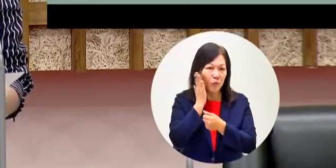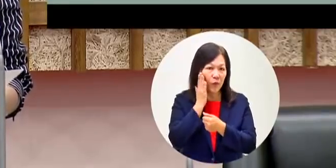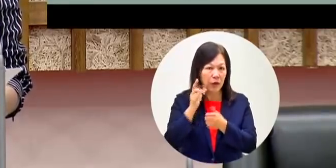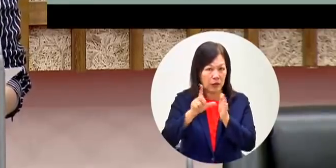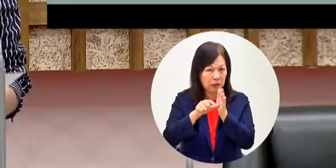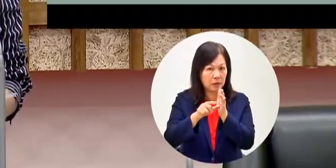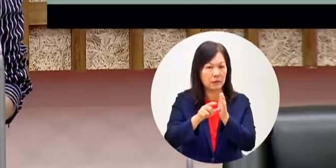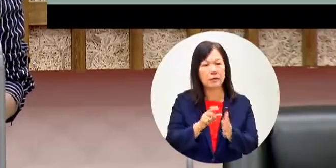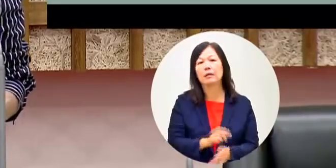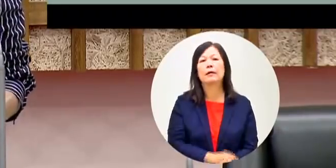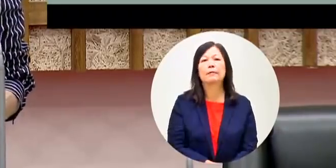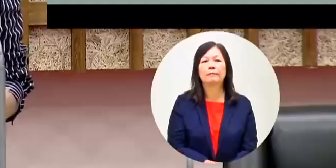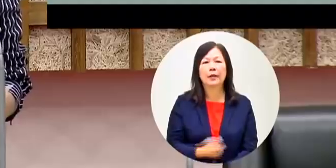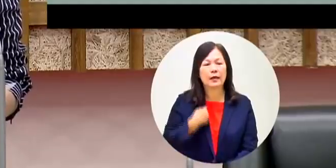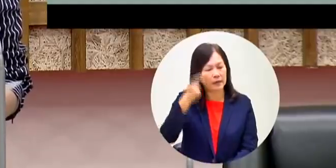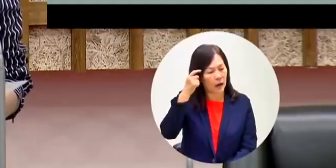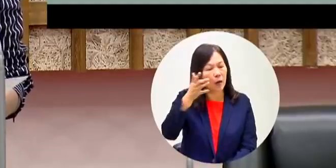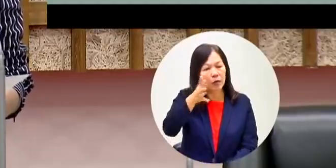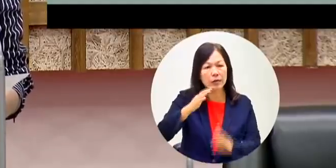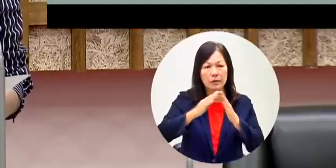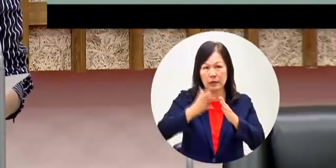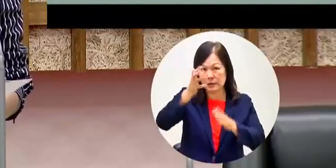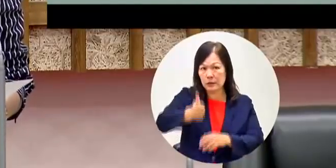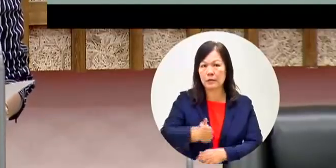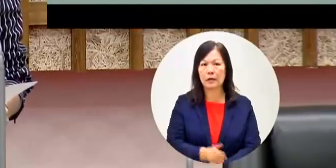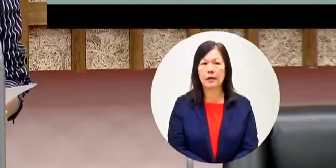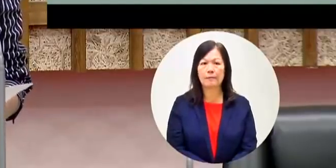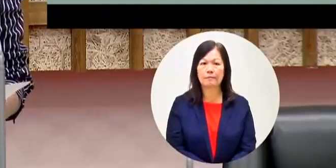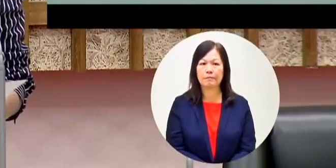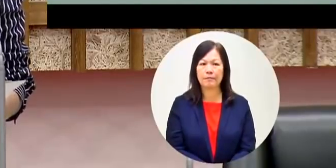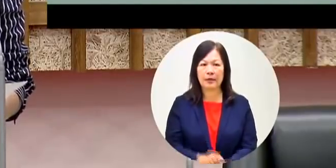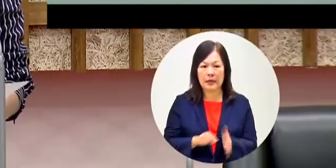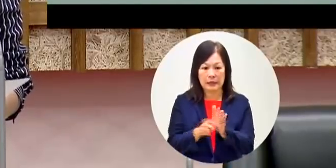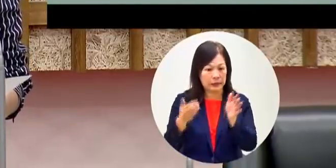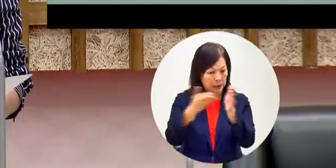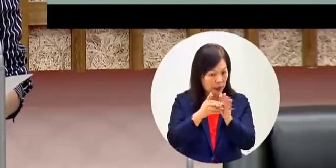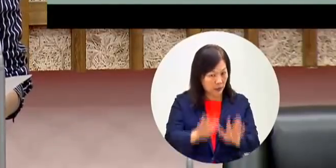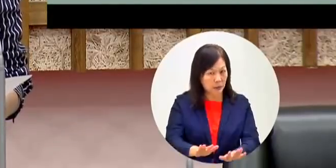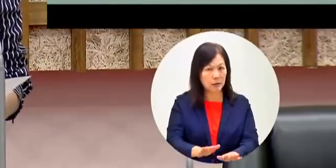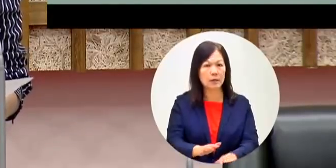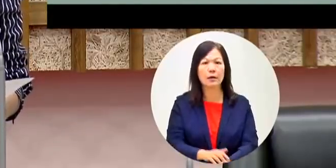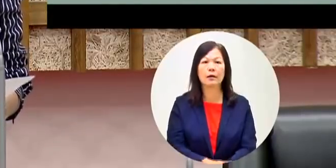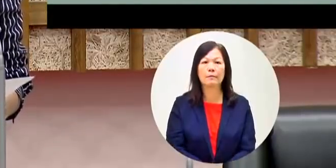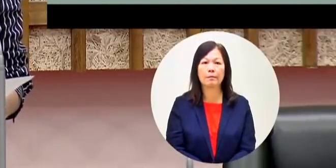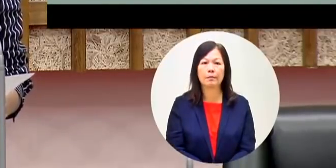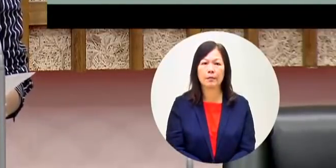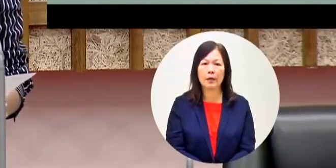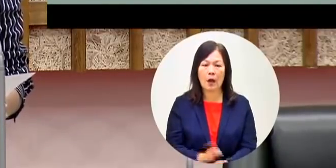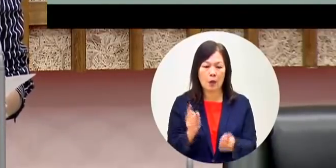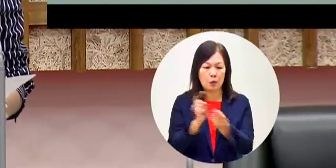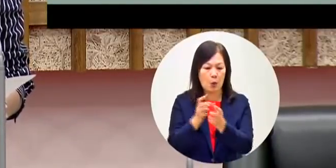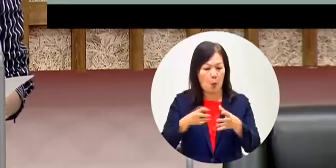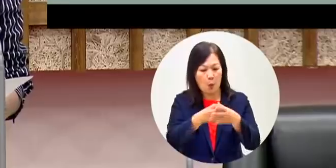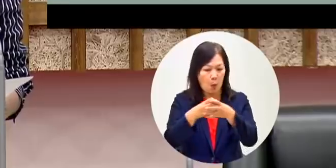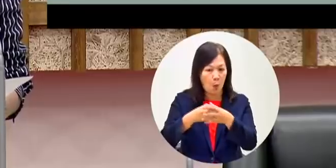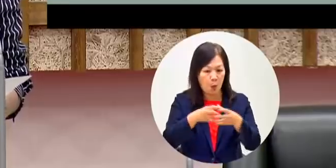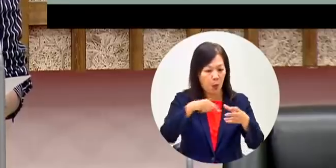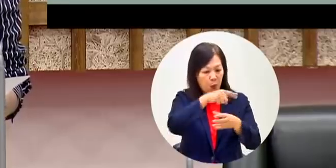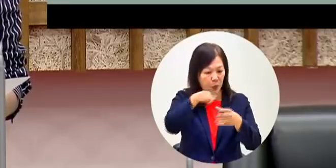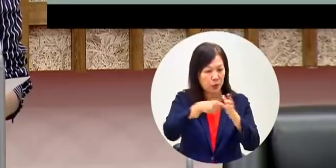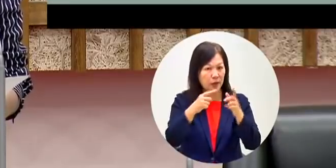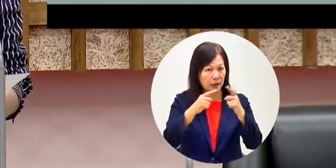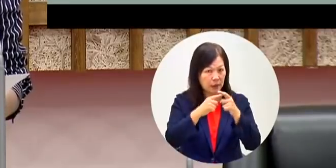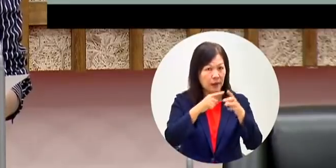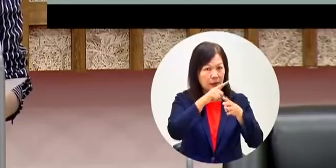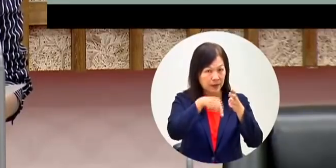长，目前为止市长您对于整个团队的一个人事以及营运